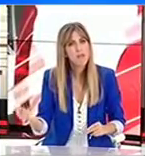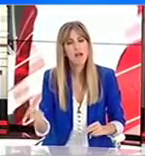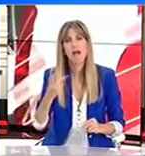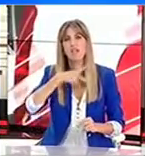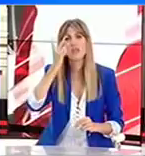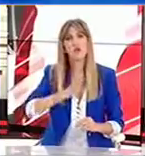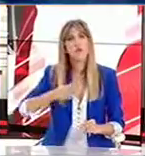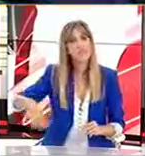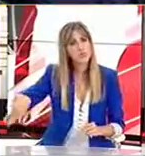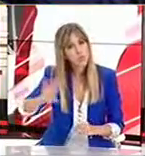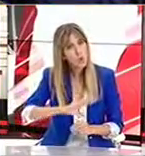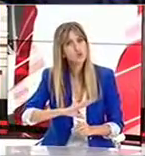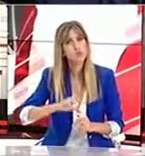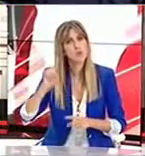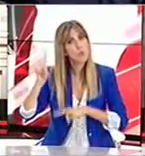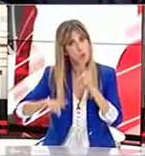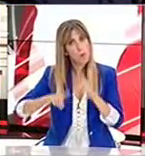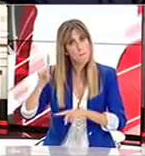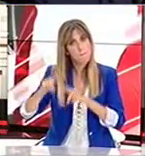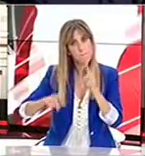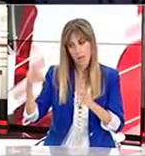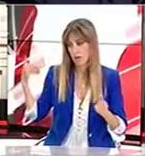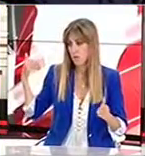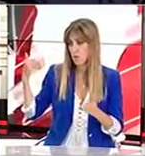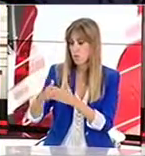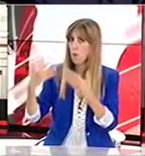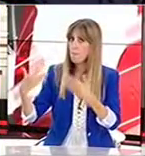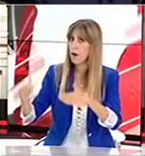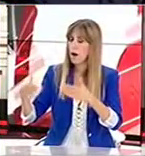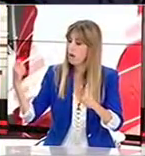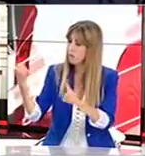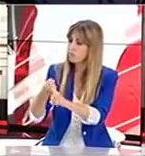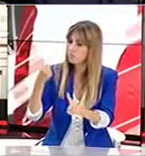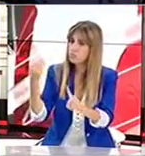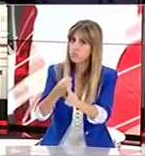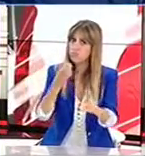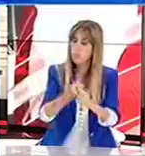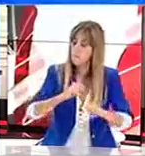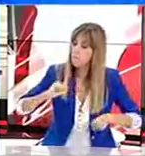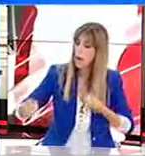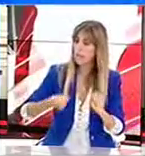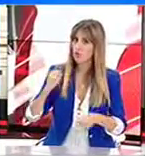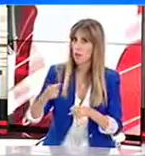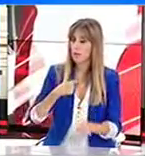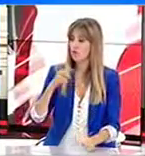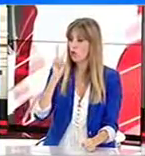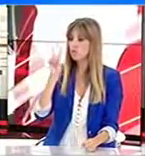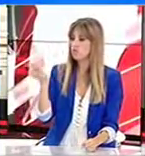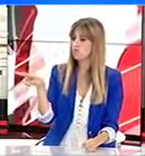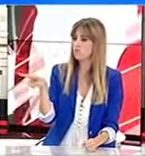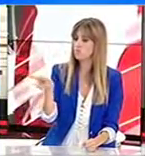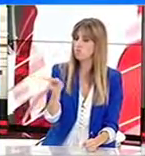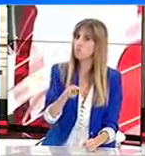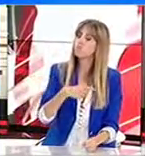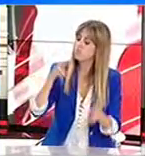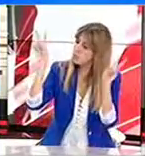Σε αυτό το κλίμα, προφανώς και θα είμαστε ανοιχτοί στη στήριξη προσώπων που δεν είναι μέλη του ΣΥΡΙΖΑ και